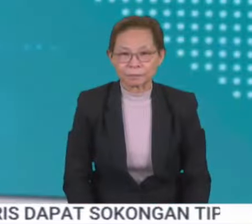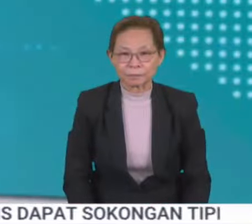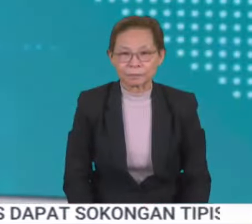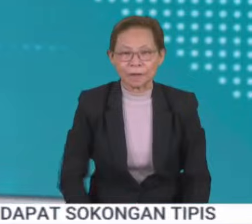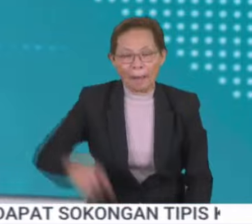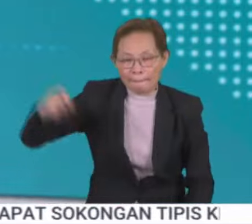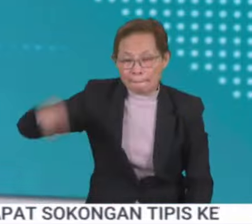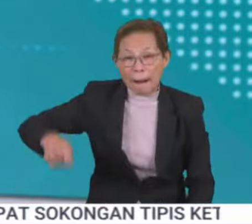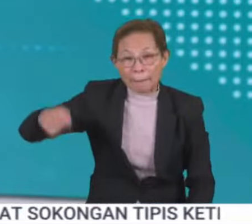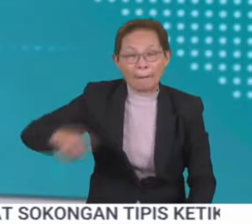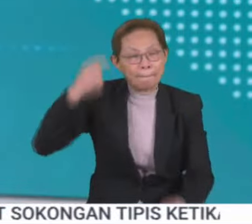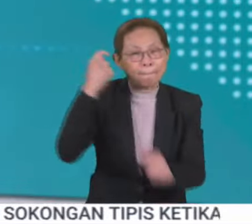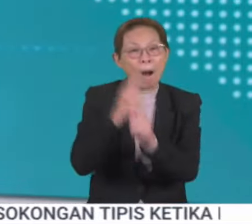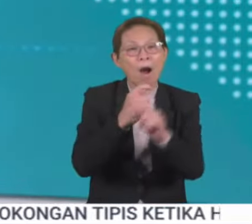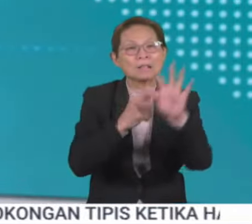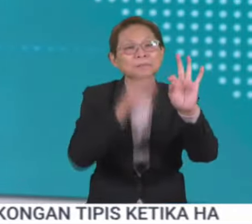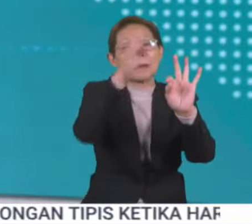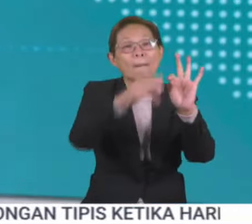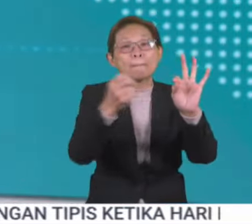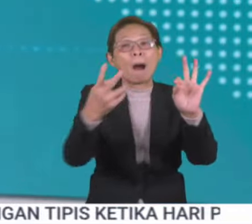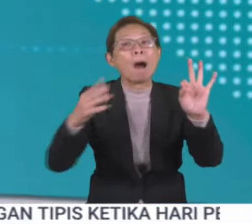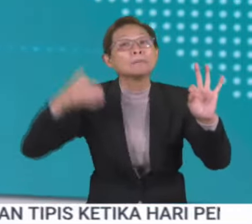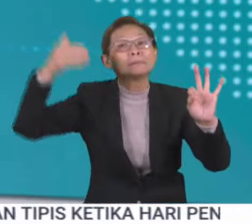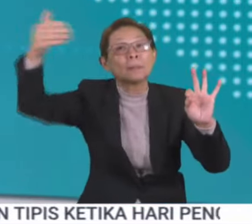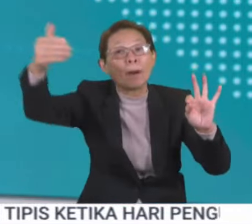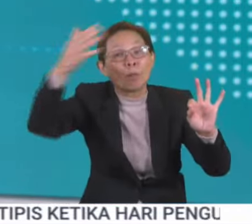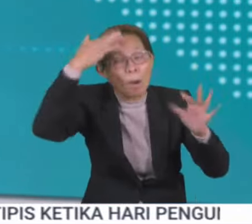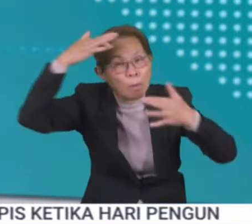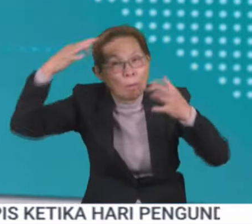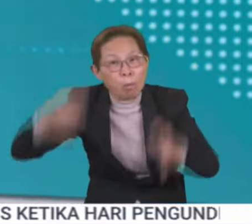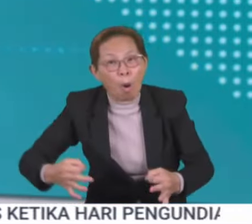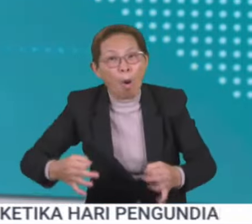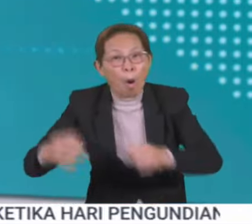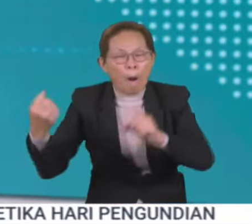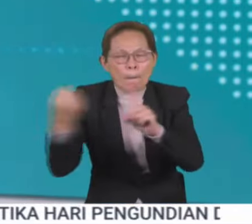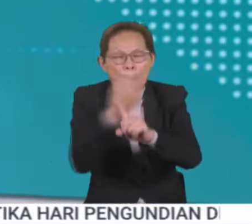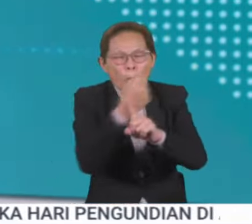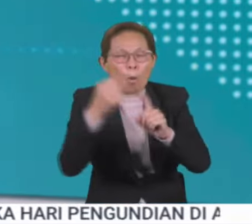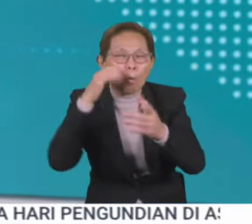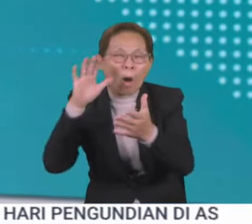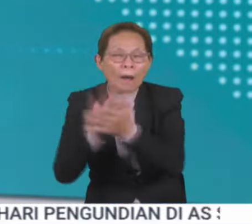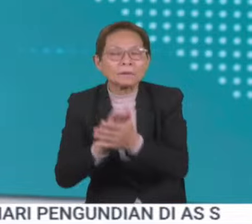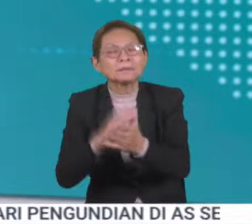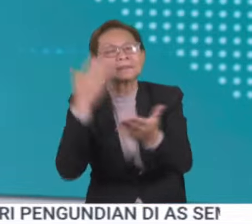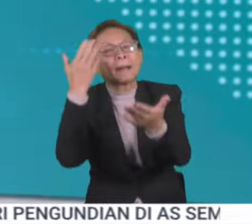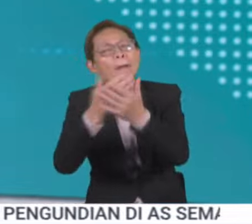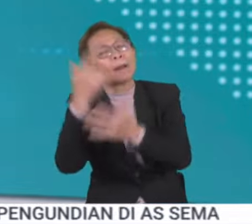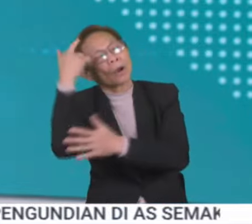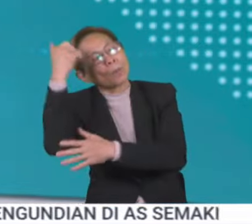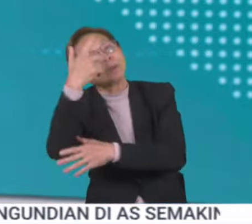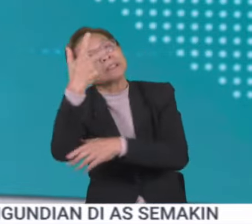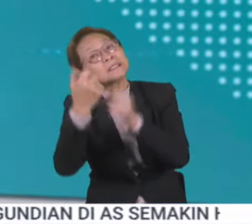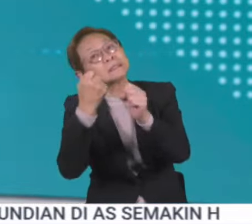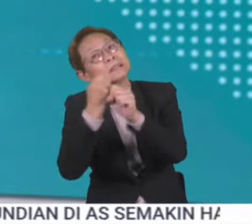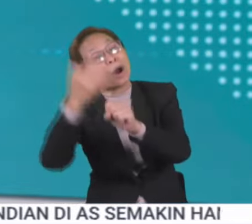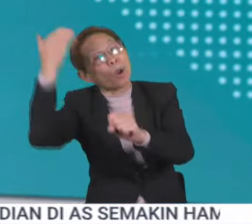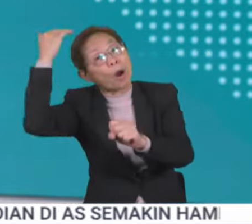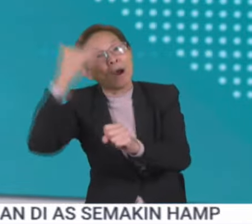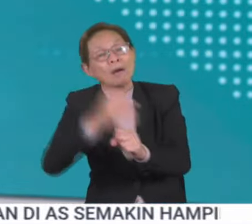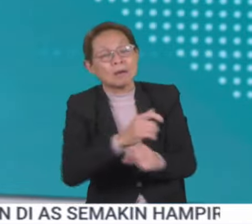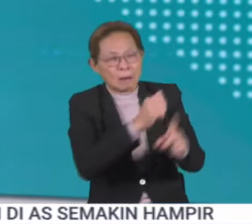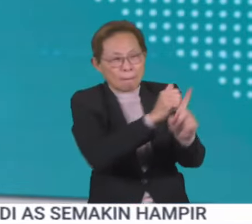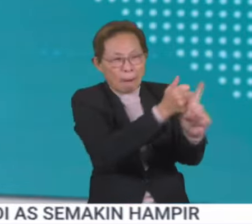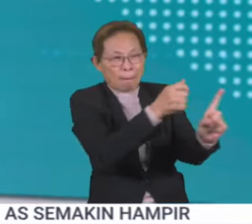mahkamah sesyen menetapkan 9 disember depan bagi keputusan kes pukul isteri sehingga koma 3 tahun lalu ini selepas